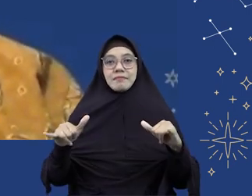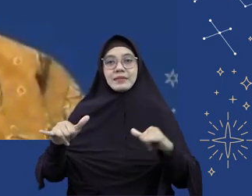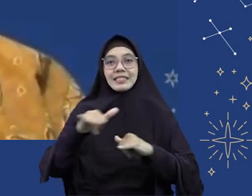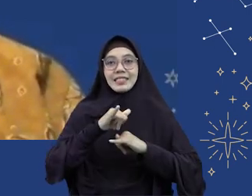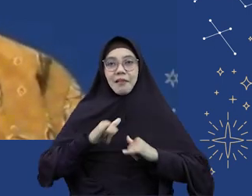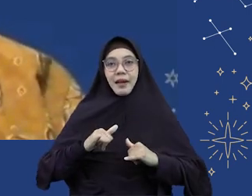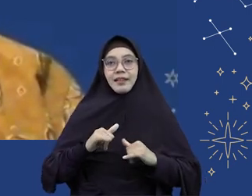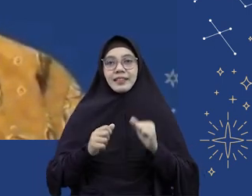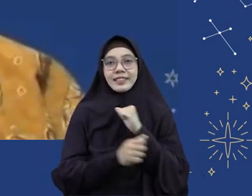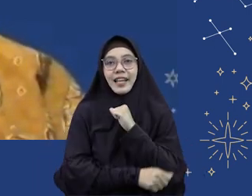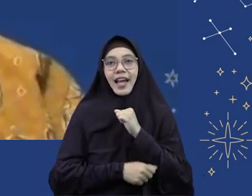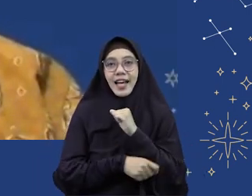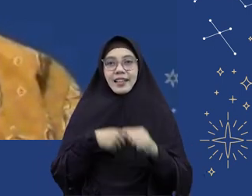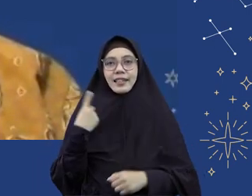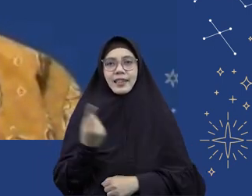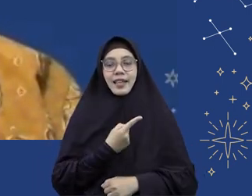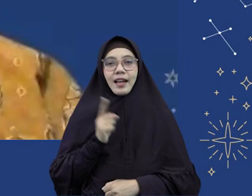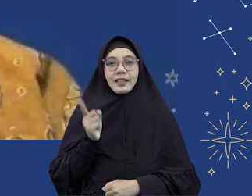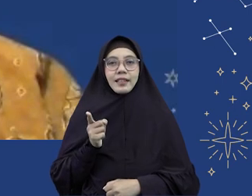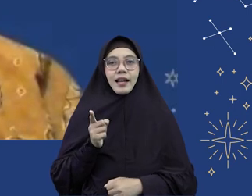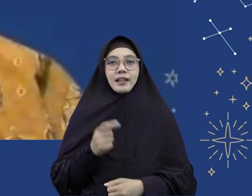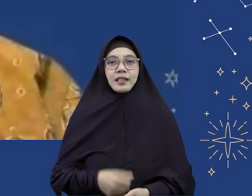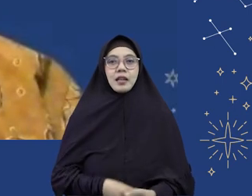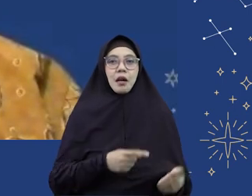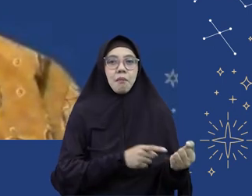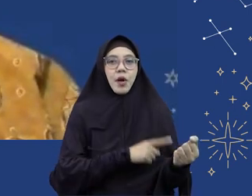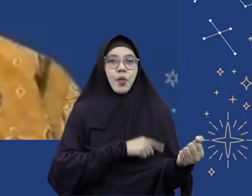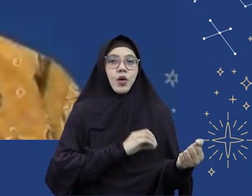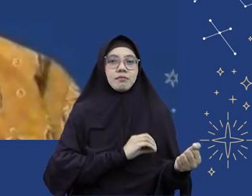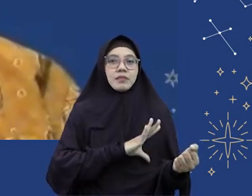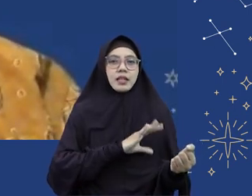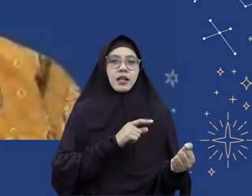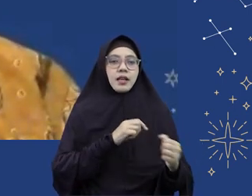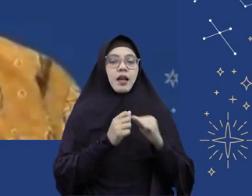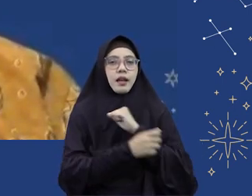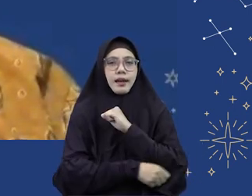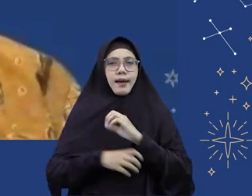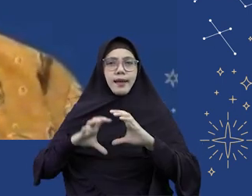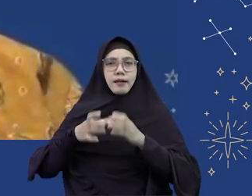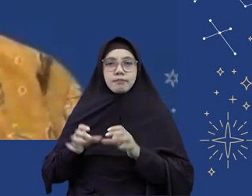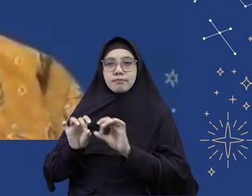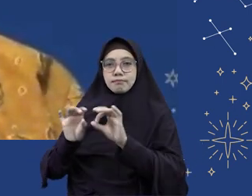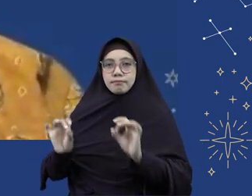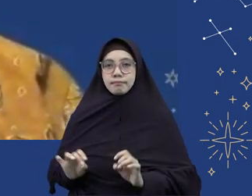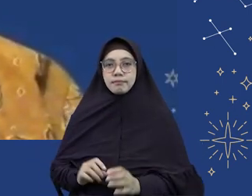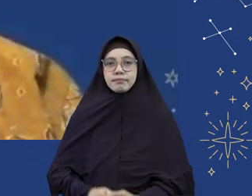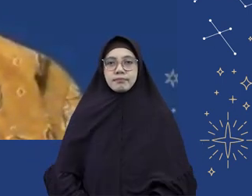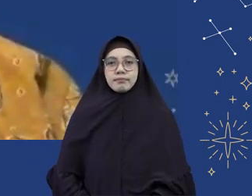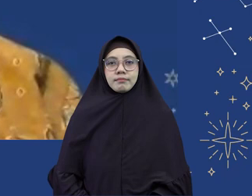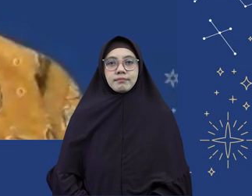kita memiliki keunggulan kompetitif dibandingkan dengan negara-negara yang lain demikianlah